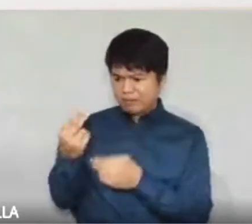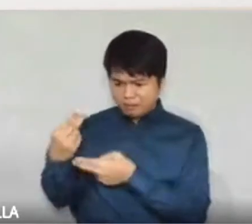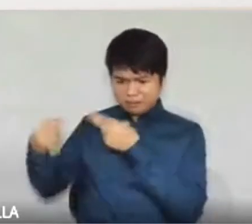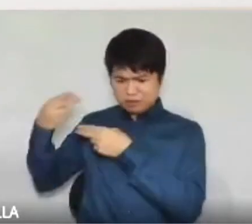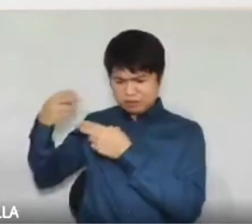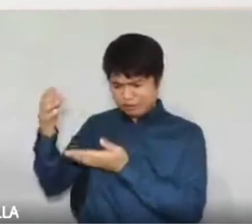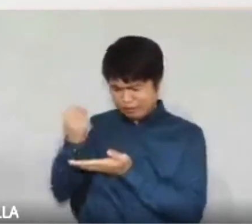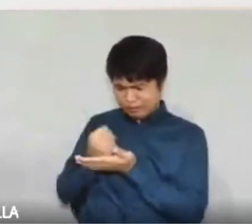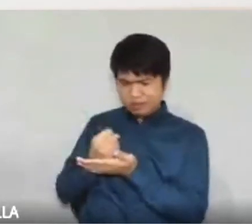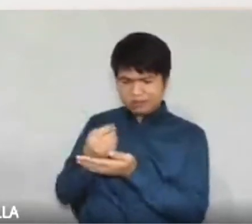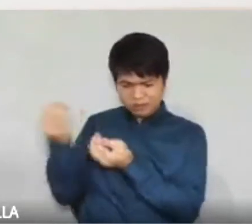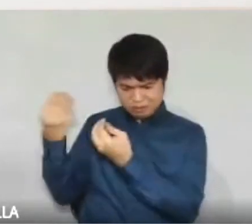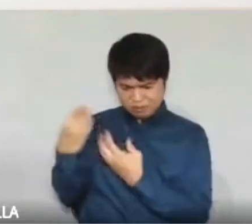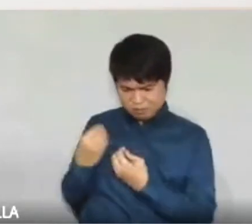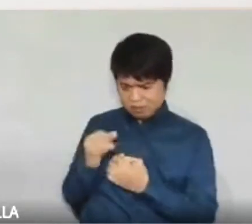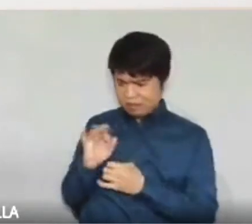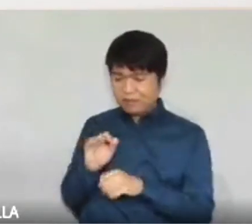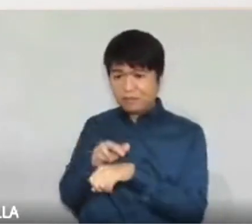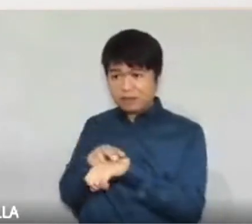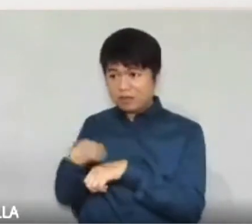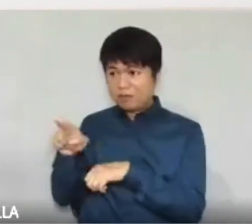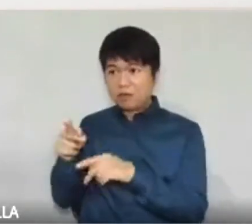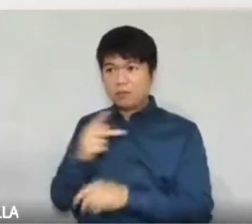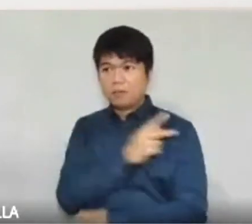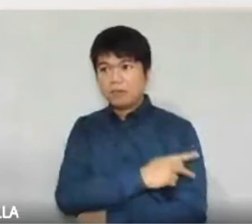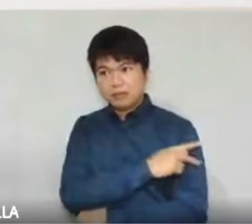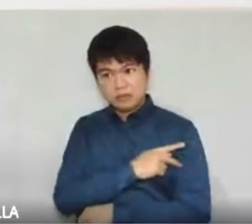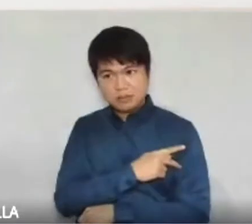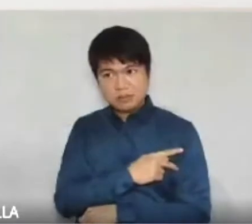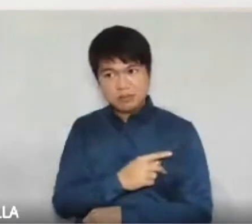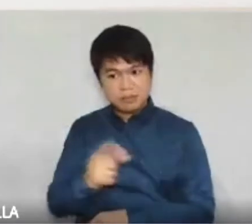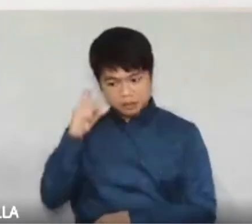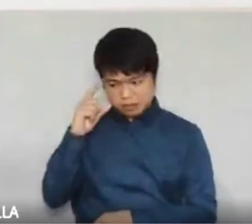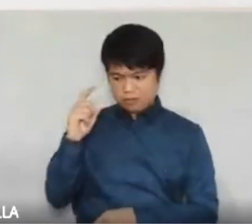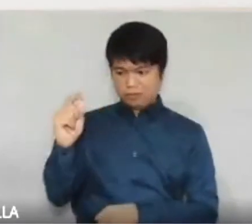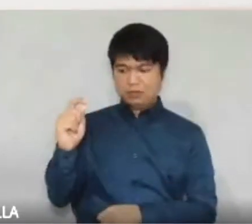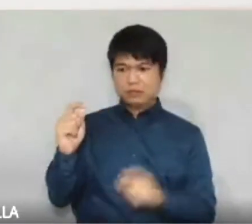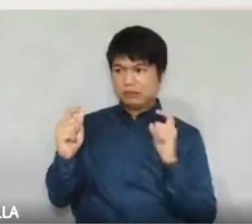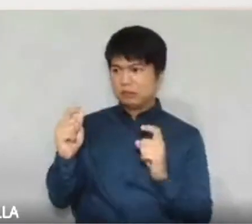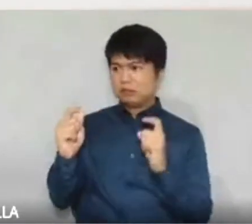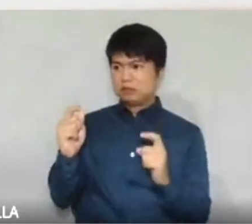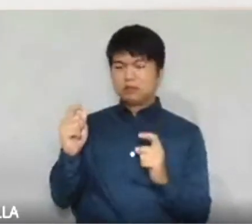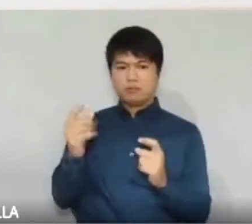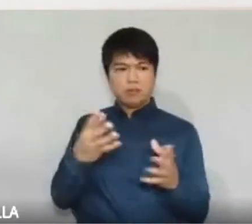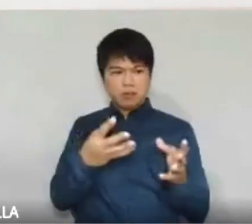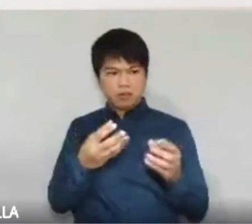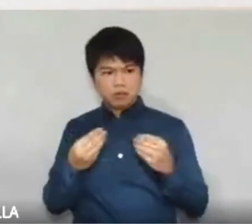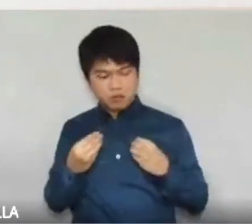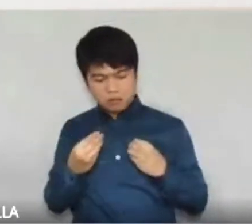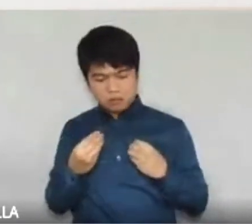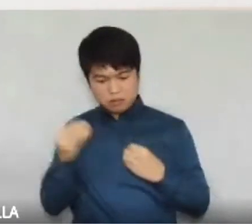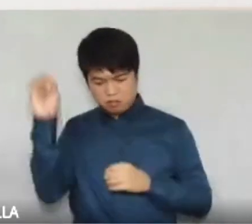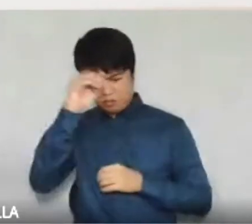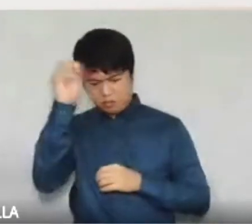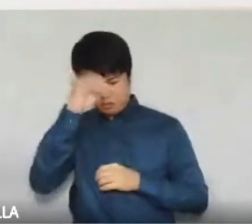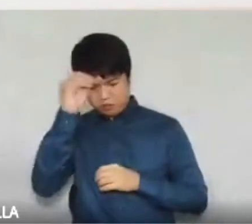kapag kailangang i-refer ang pasyente. Mas mabilis makakakuha ng specialized na opinion